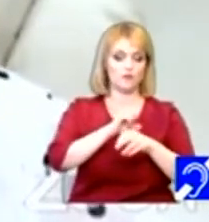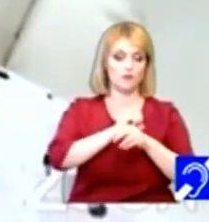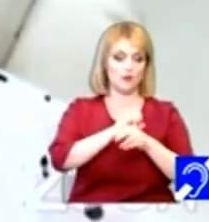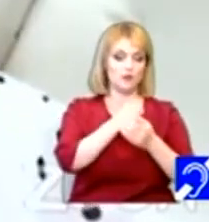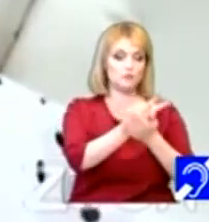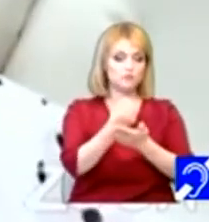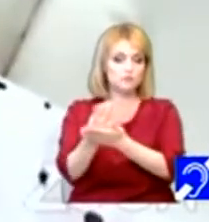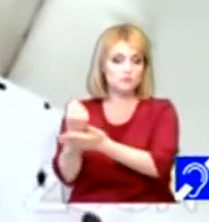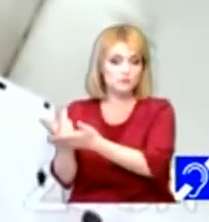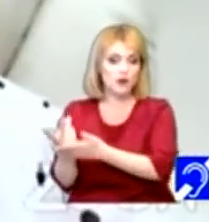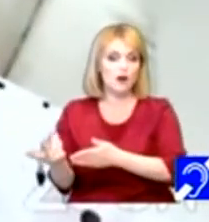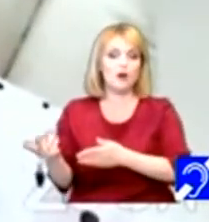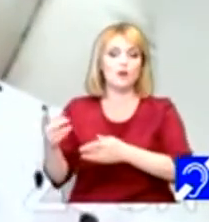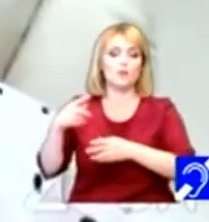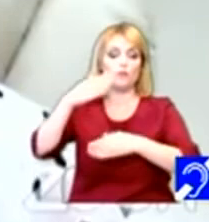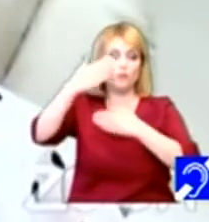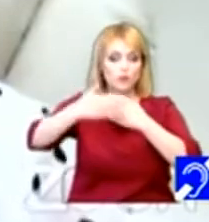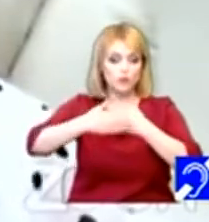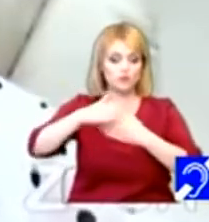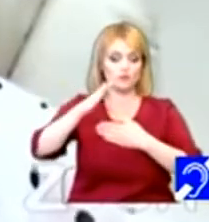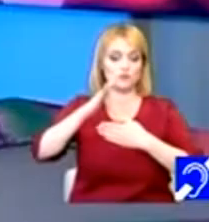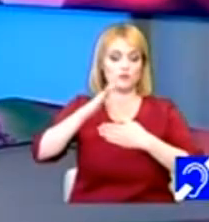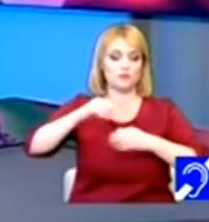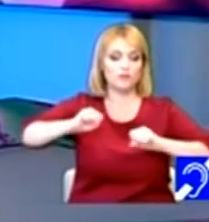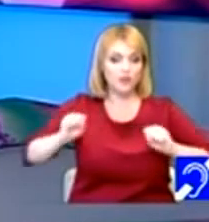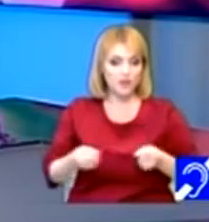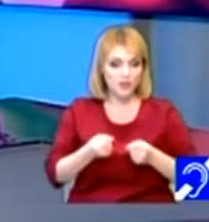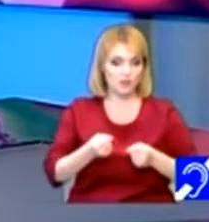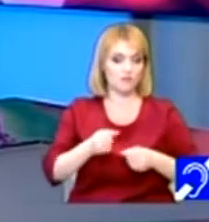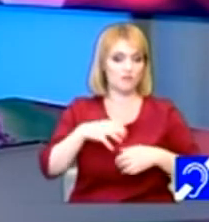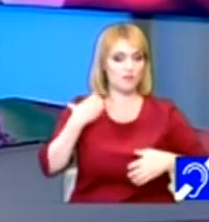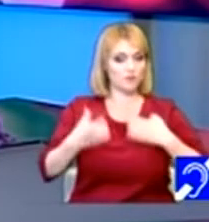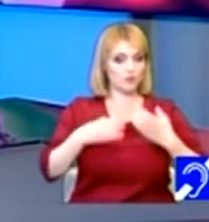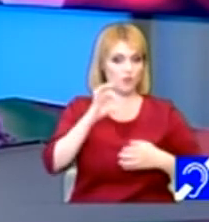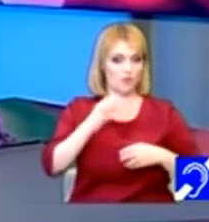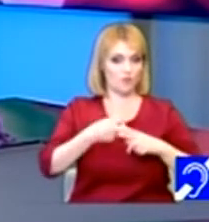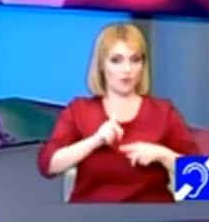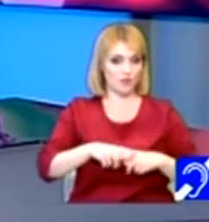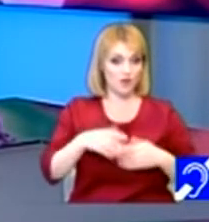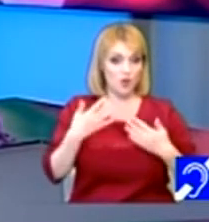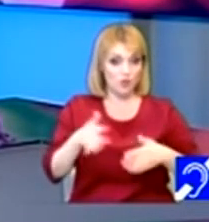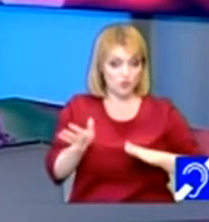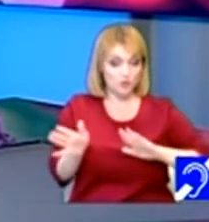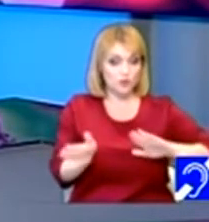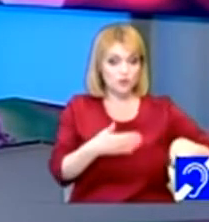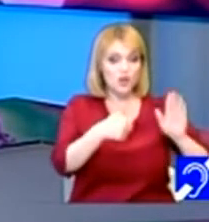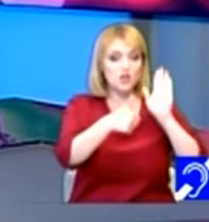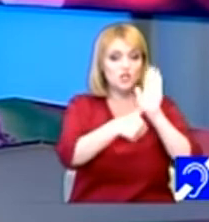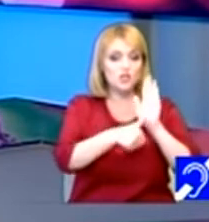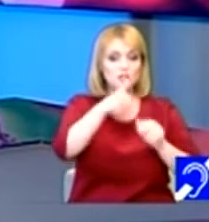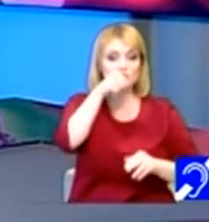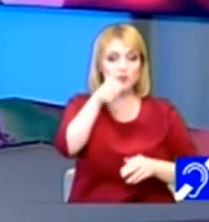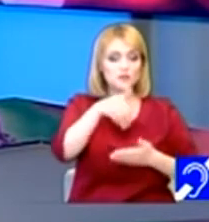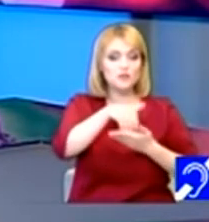anului, infecțiile respiratorii acute sunt în creștere. La exact jumătate de an de la înregistrarea primului caz de